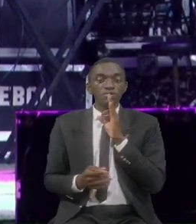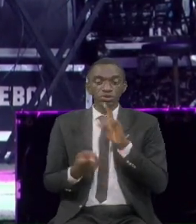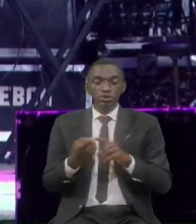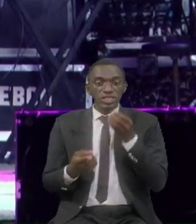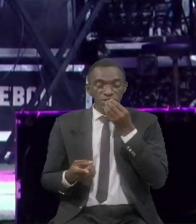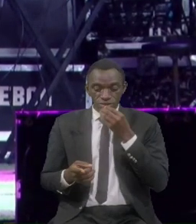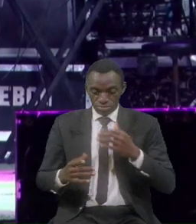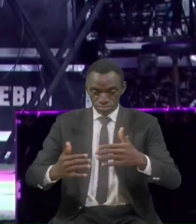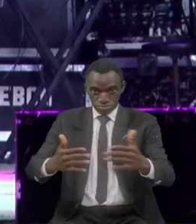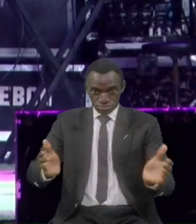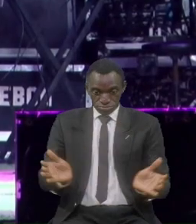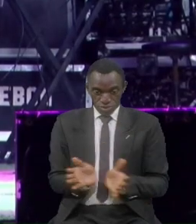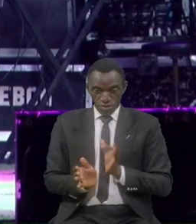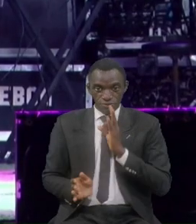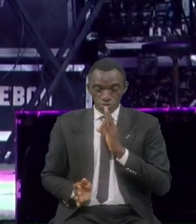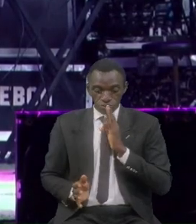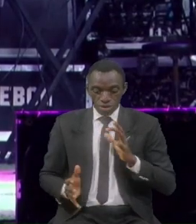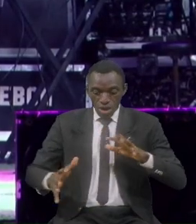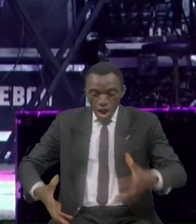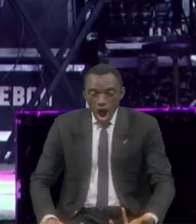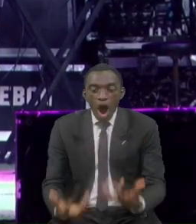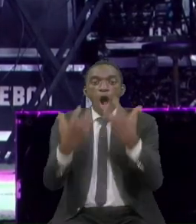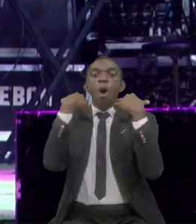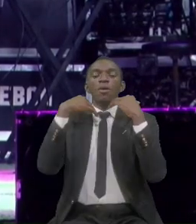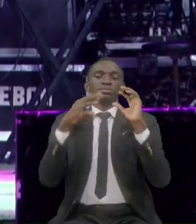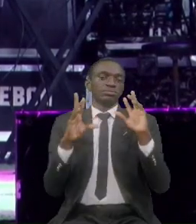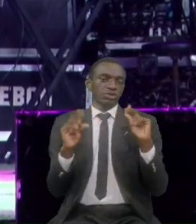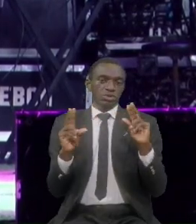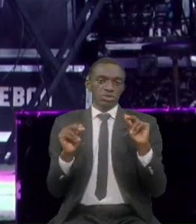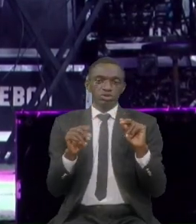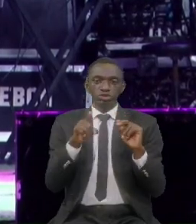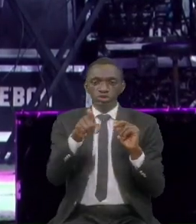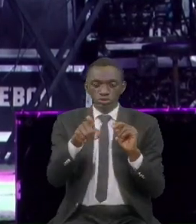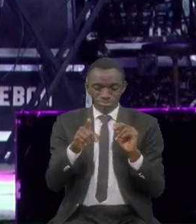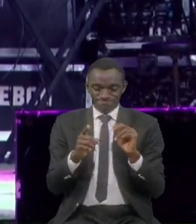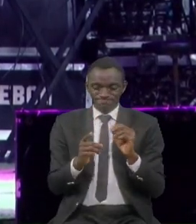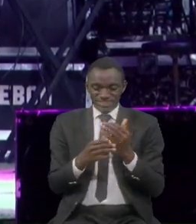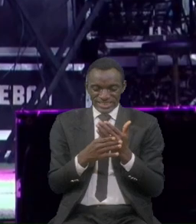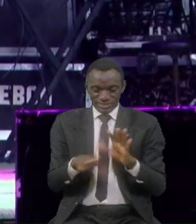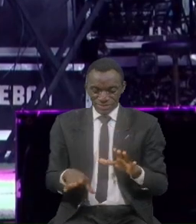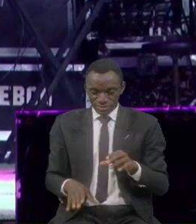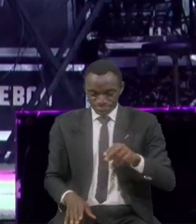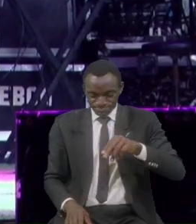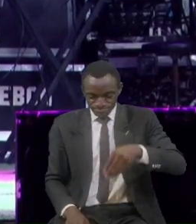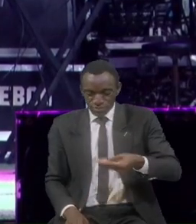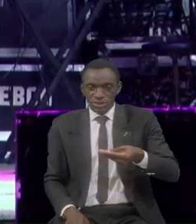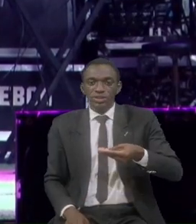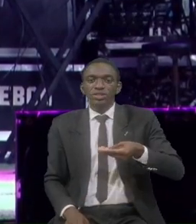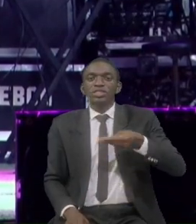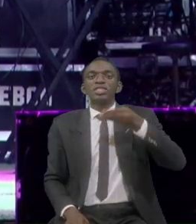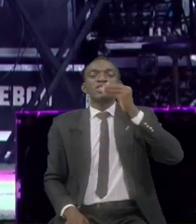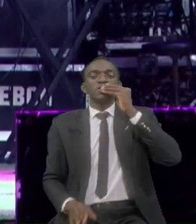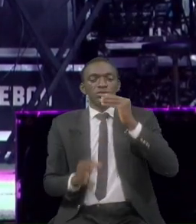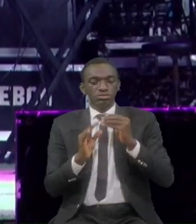in your mouth, you break it down one spoon at a time. Kung nagakaon ka og puno ang imong plato, pagkaon dili